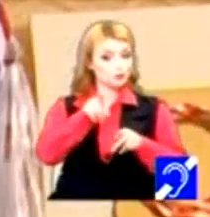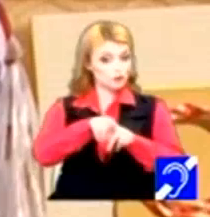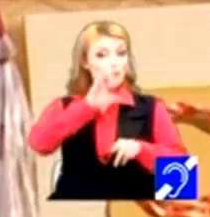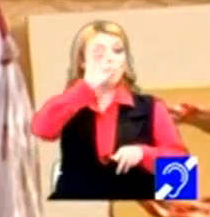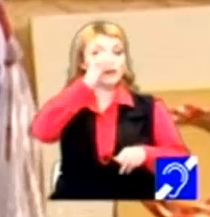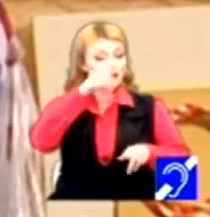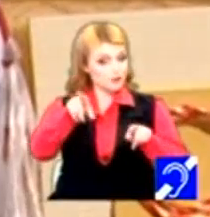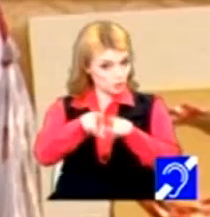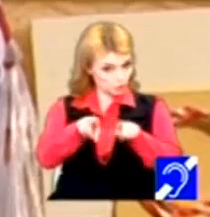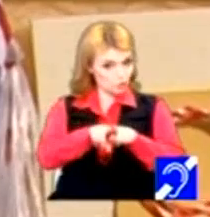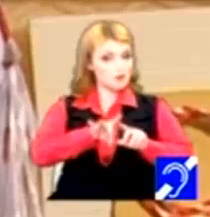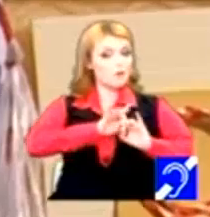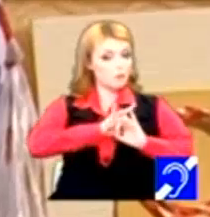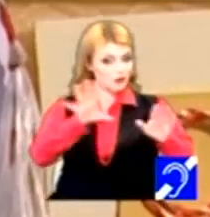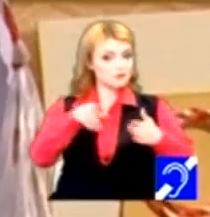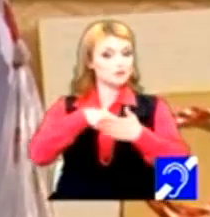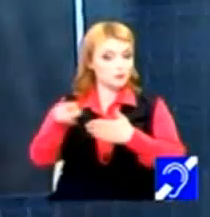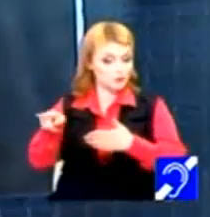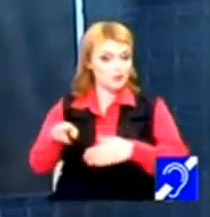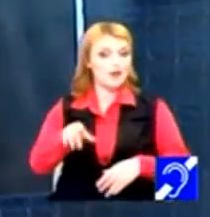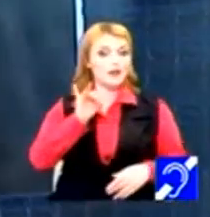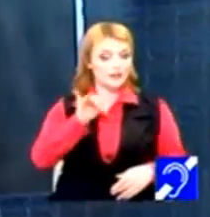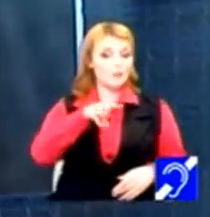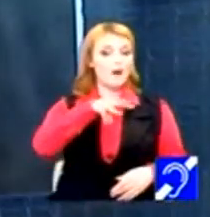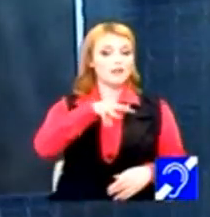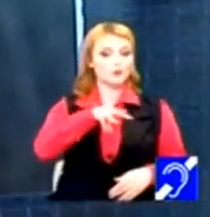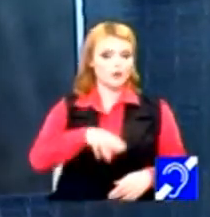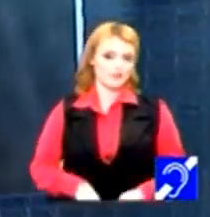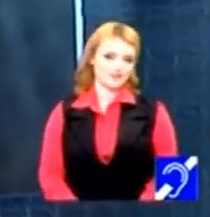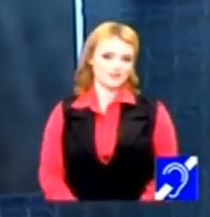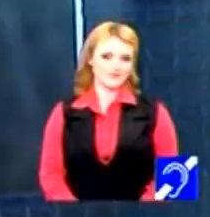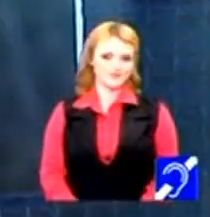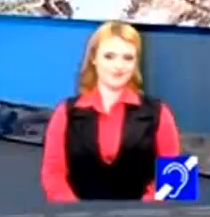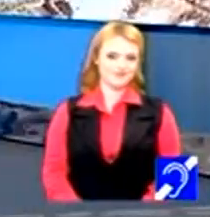care o numesc Martenița, dar și în Macedonia și Albania.